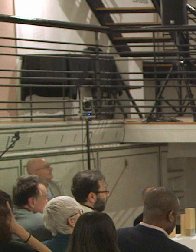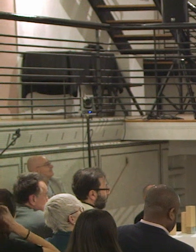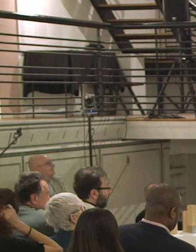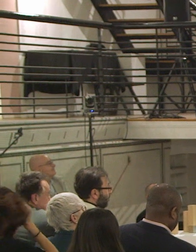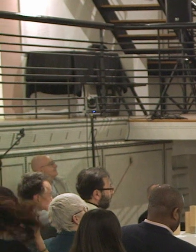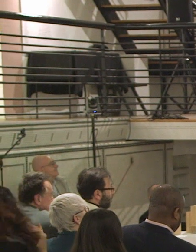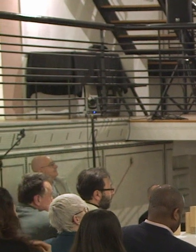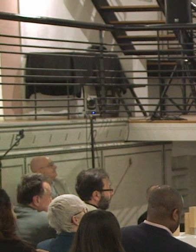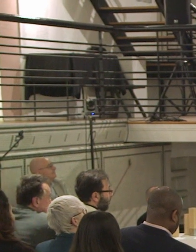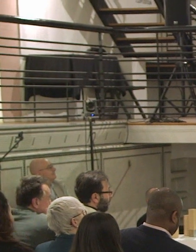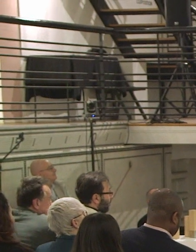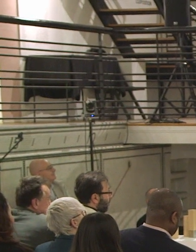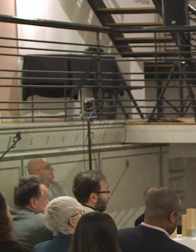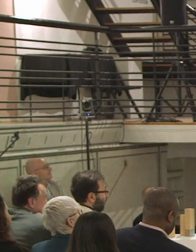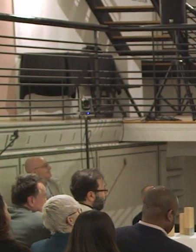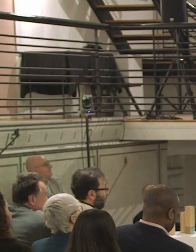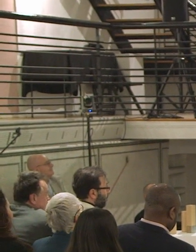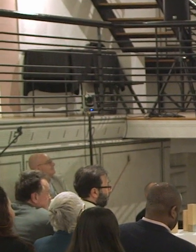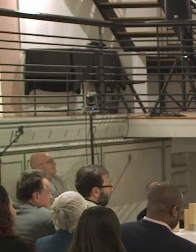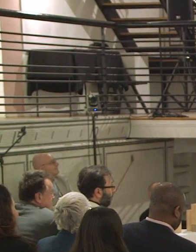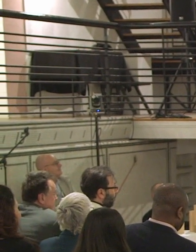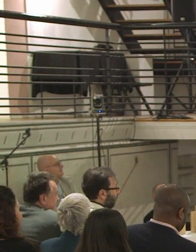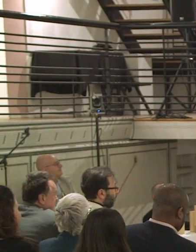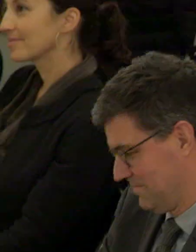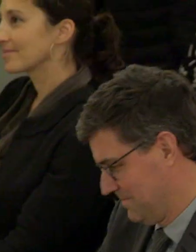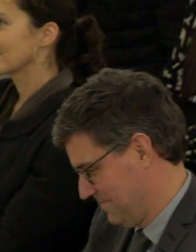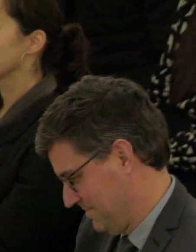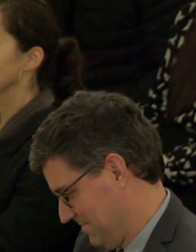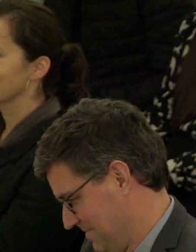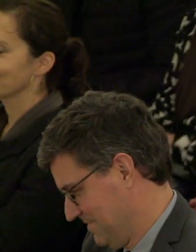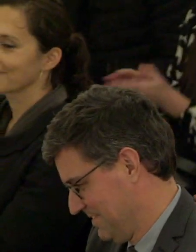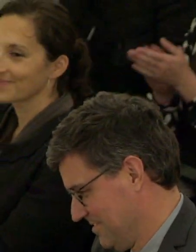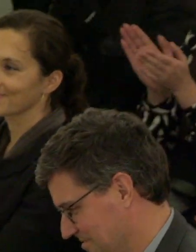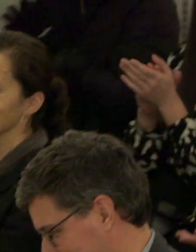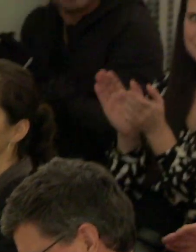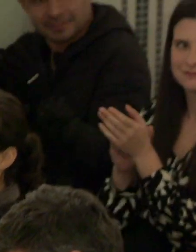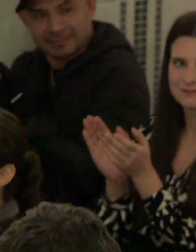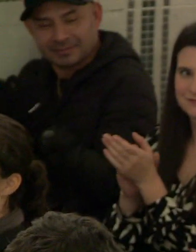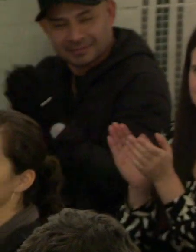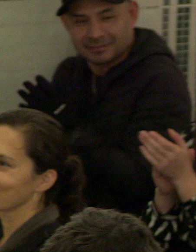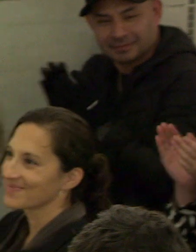une intégration pleine et entière au Québec.